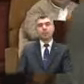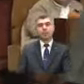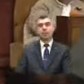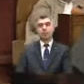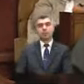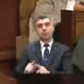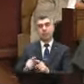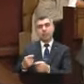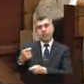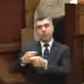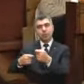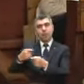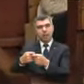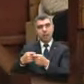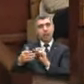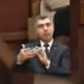التجارة الرقمية.